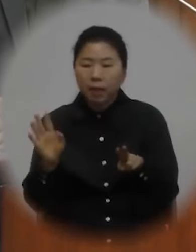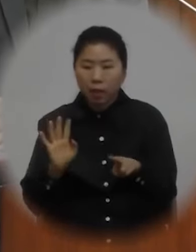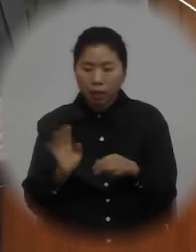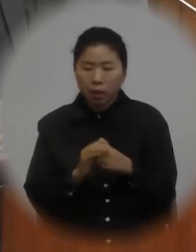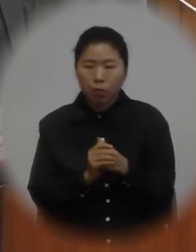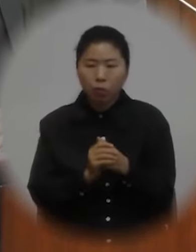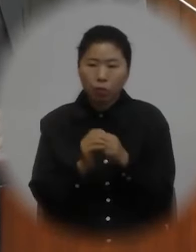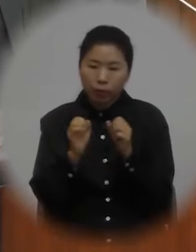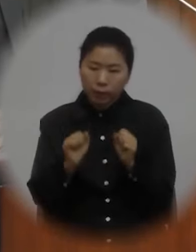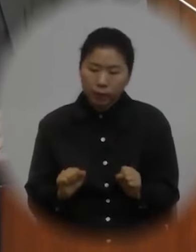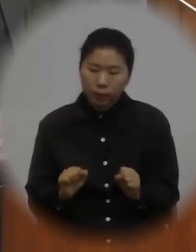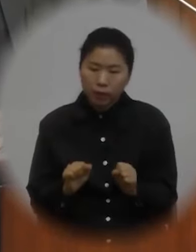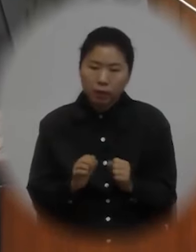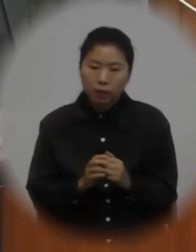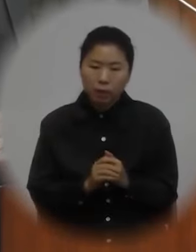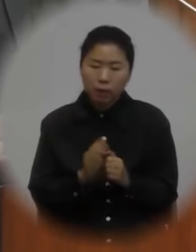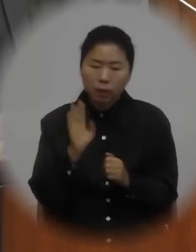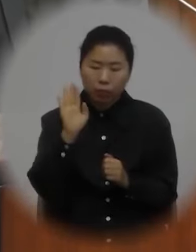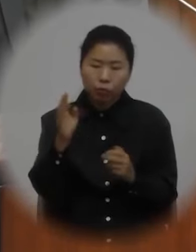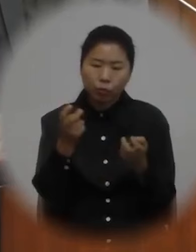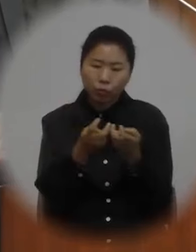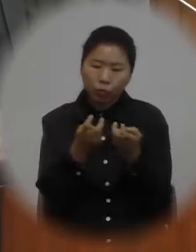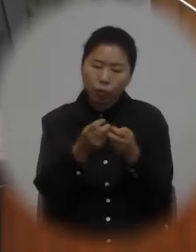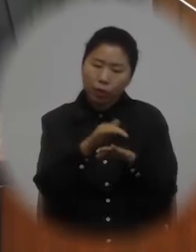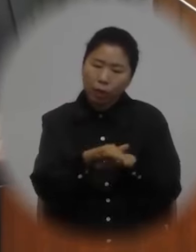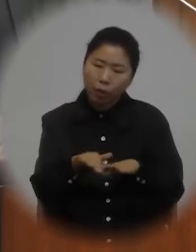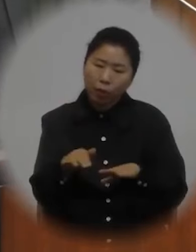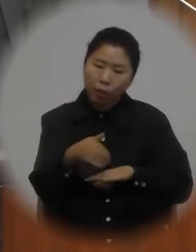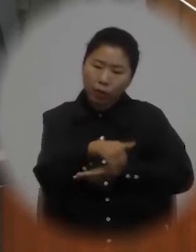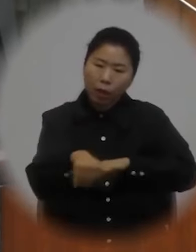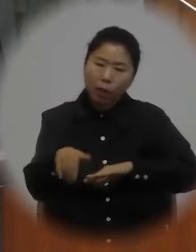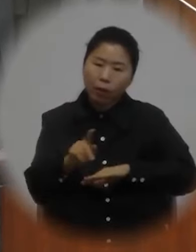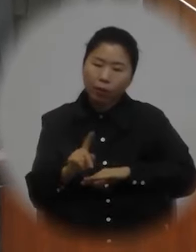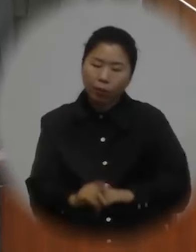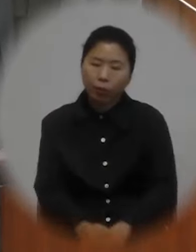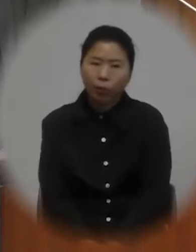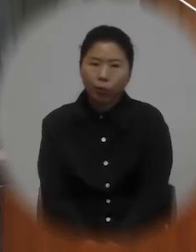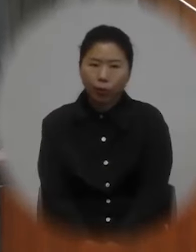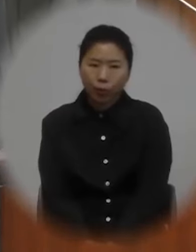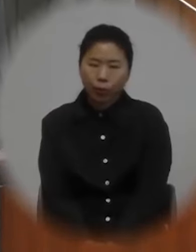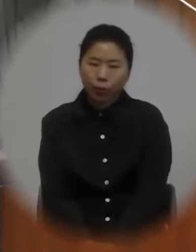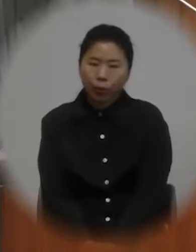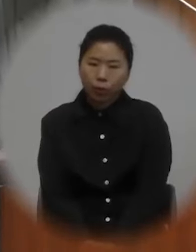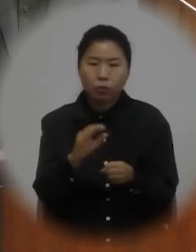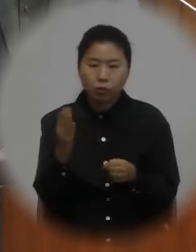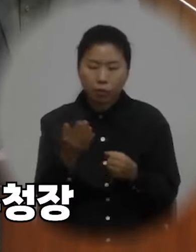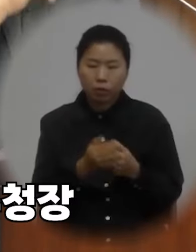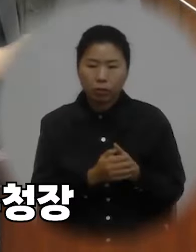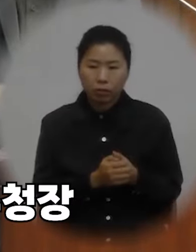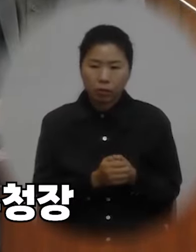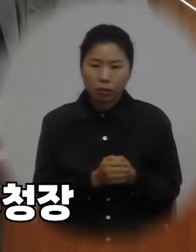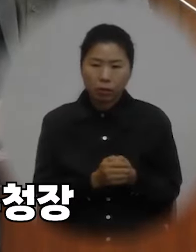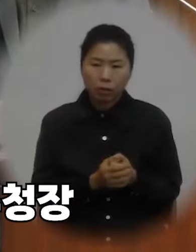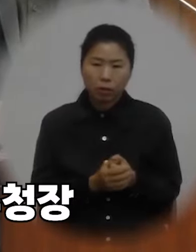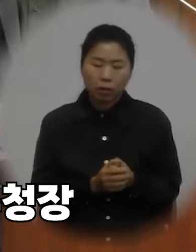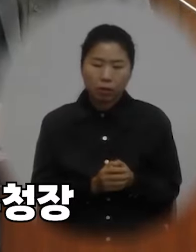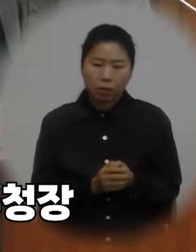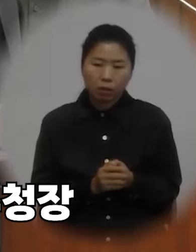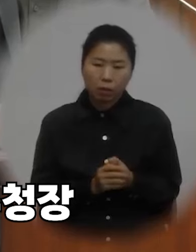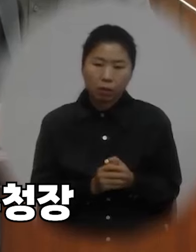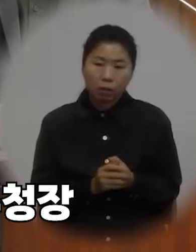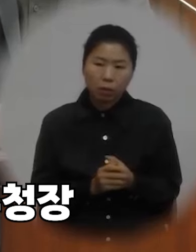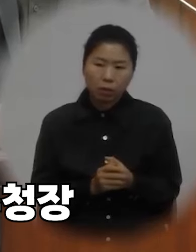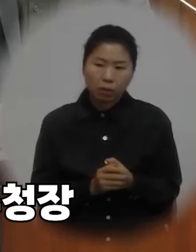하고 계신지 혹은 앞으로 어떻게 하실 생각이신지 궁금해서 여쭤봅니다. 정비계획